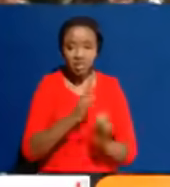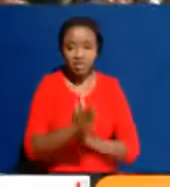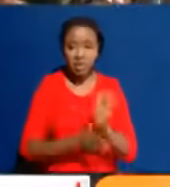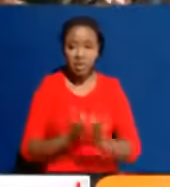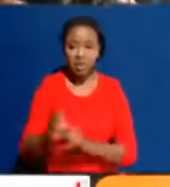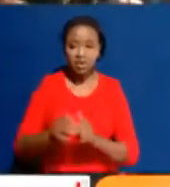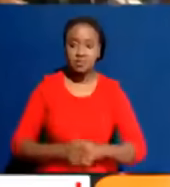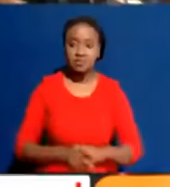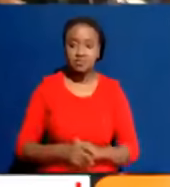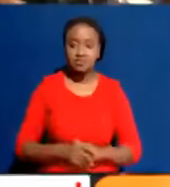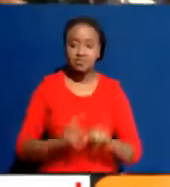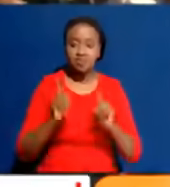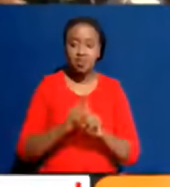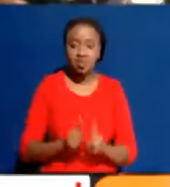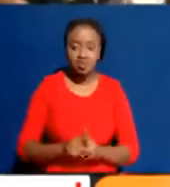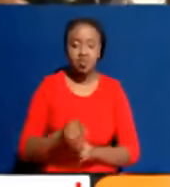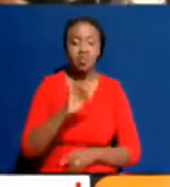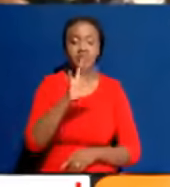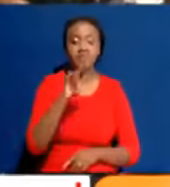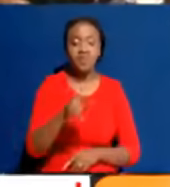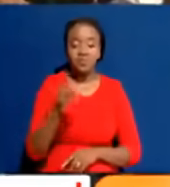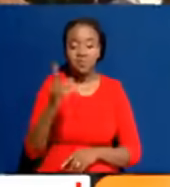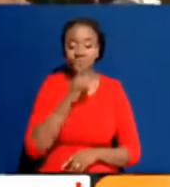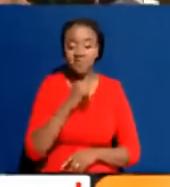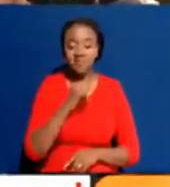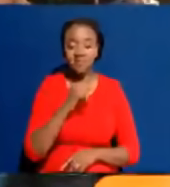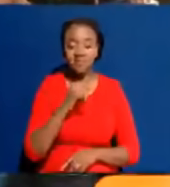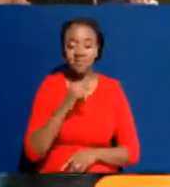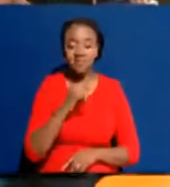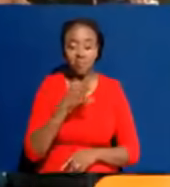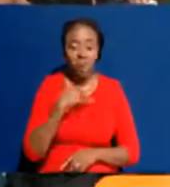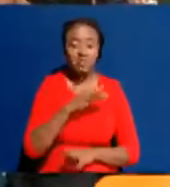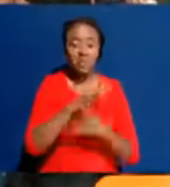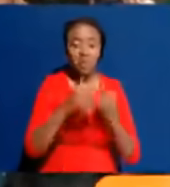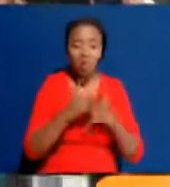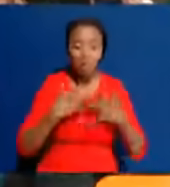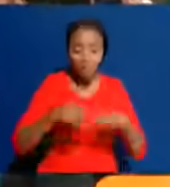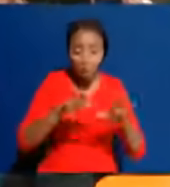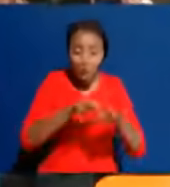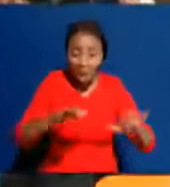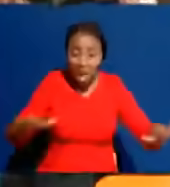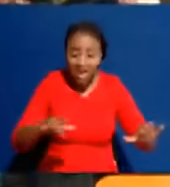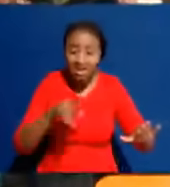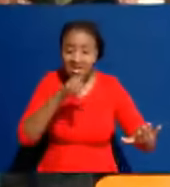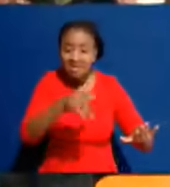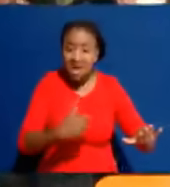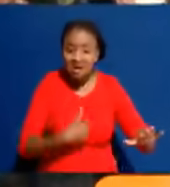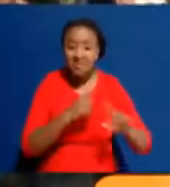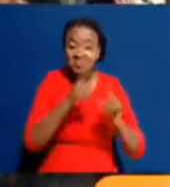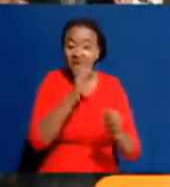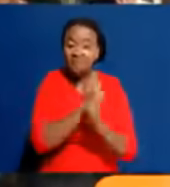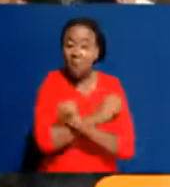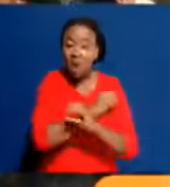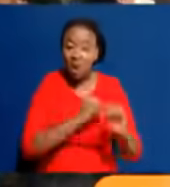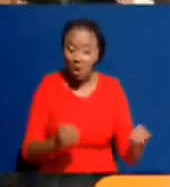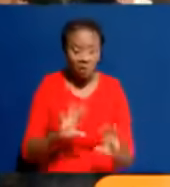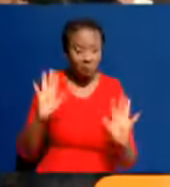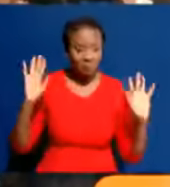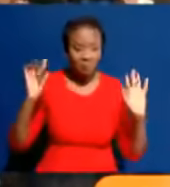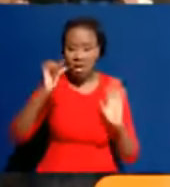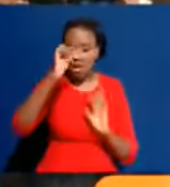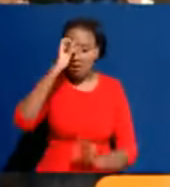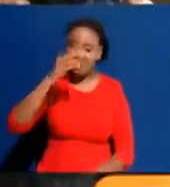budget. Tunataka kupanga vile absentee landlords wote tutawalipa pesa ambayo ni mpango ya